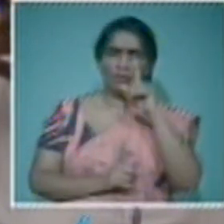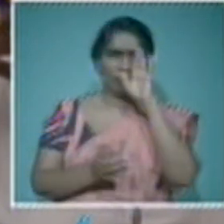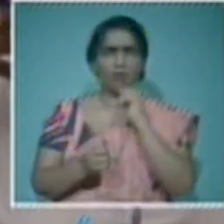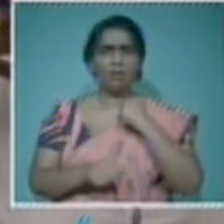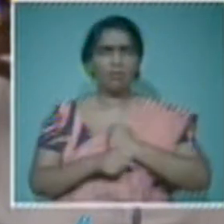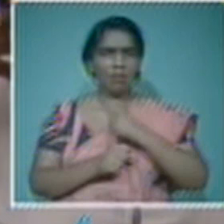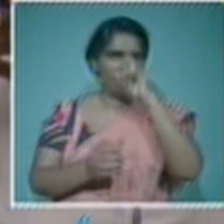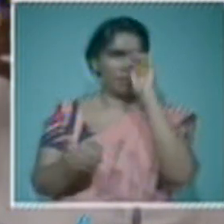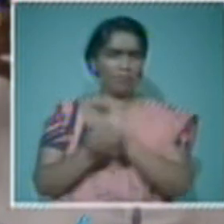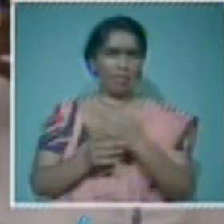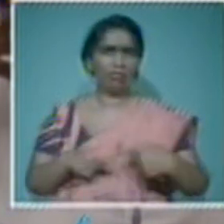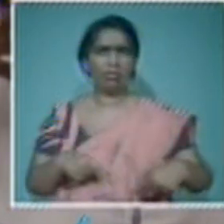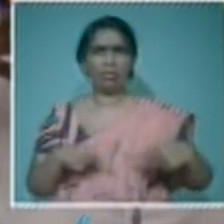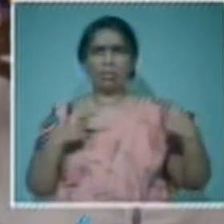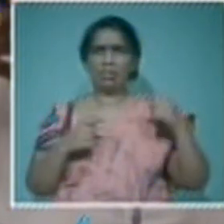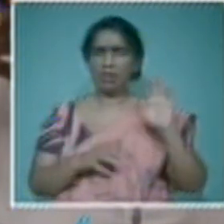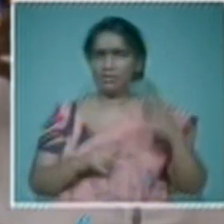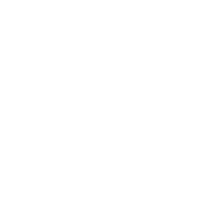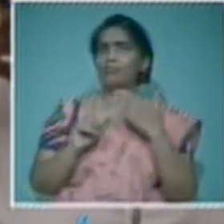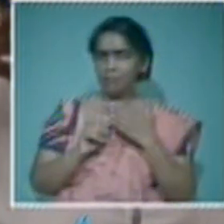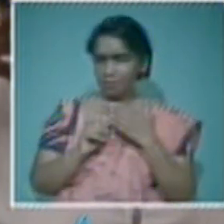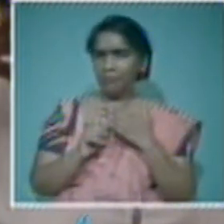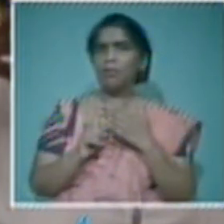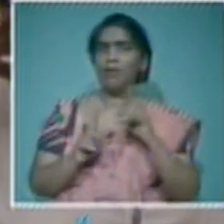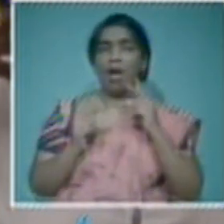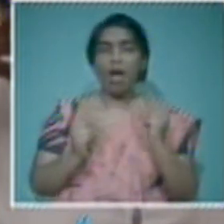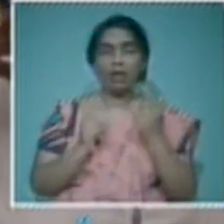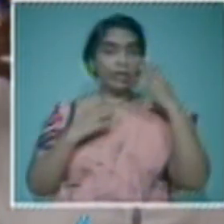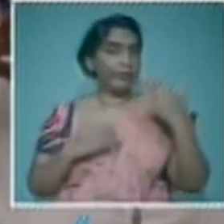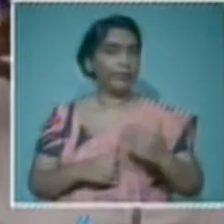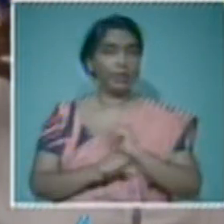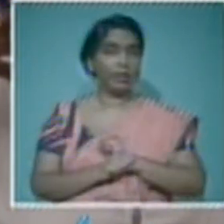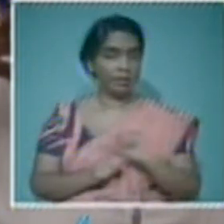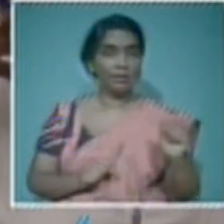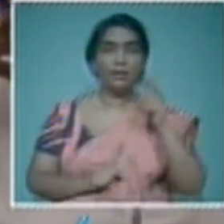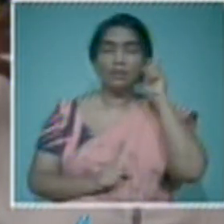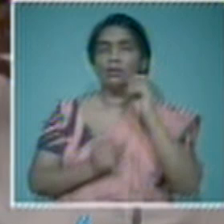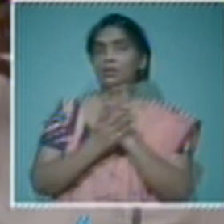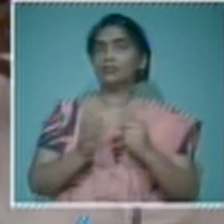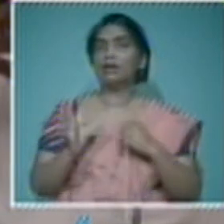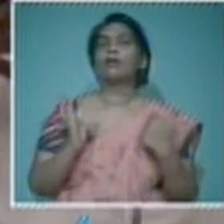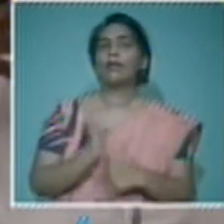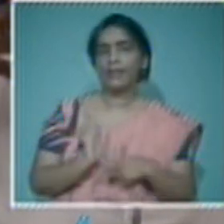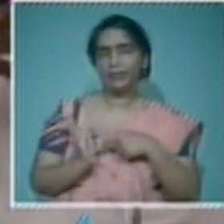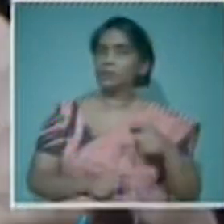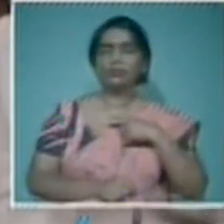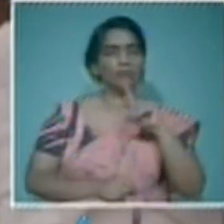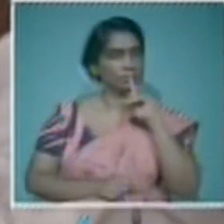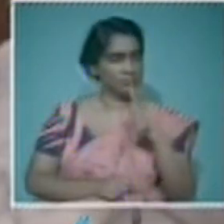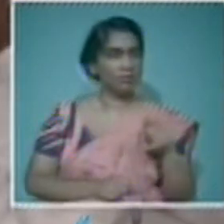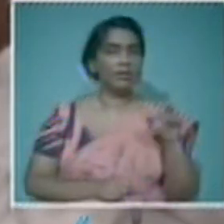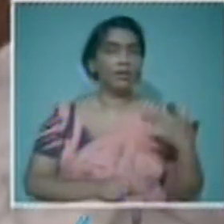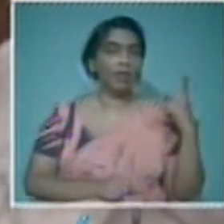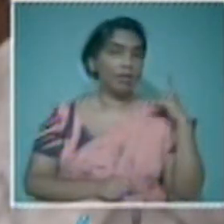රාජ්‍ය ආරක්ෂාවට තර්ජනයක් වෙනවායි කියන කාරණයක් සම්බන්ධයෙන් හදිසි නීතියක් නැත්තම් ත්‍රස්තවාදී වැළැක්වීම පන තමයි භාවිත කරලා තියෙන්නේ.